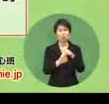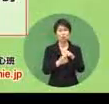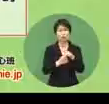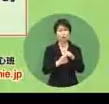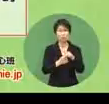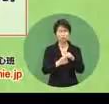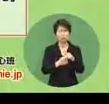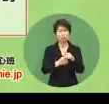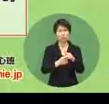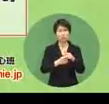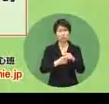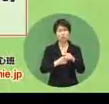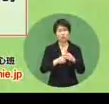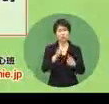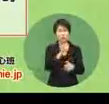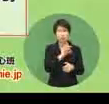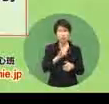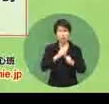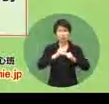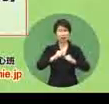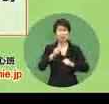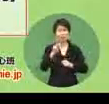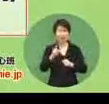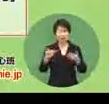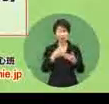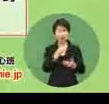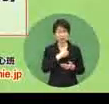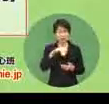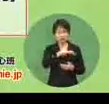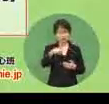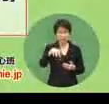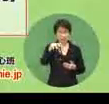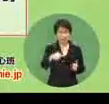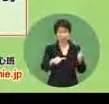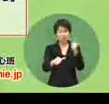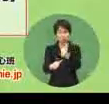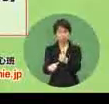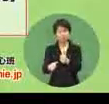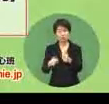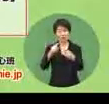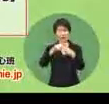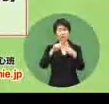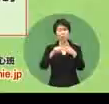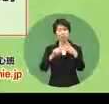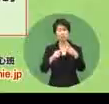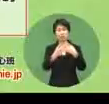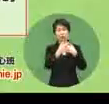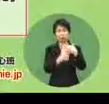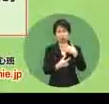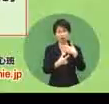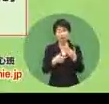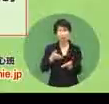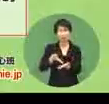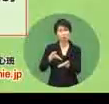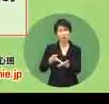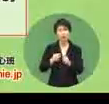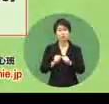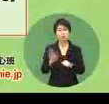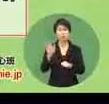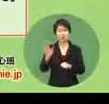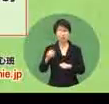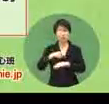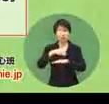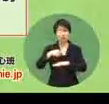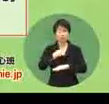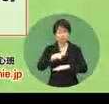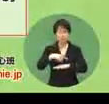課の職員が皆さんのもとに伺い、ご覧の3つのテーマでお話をさせていただきます。お気軽